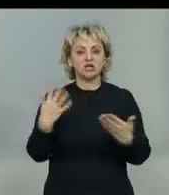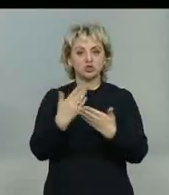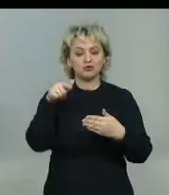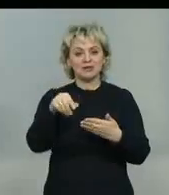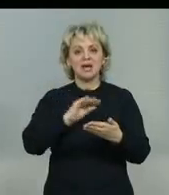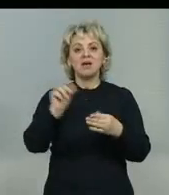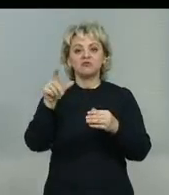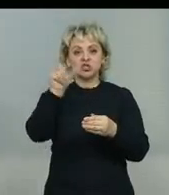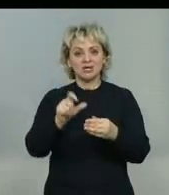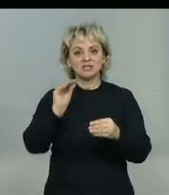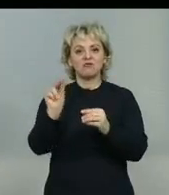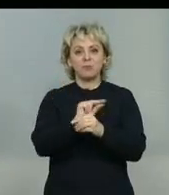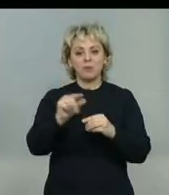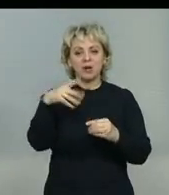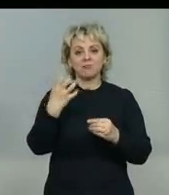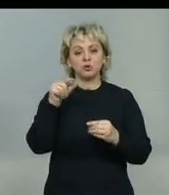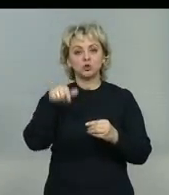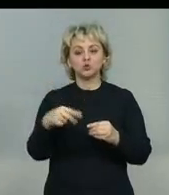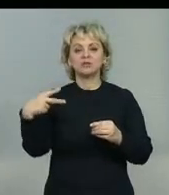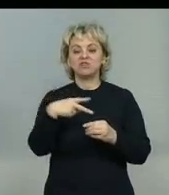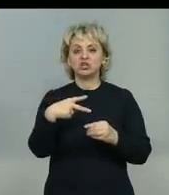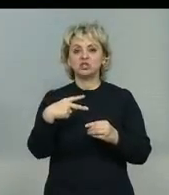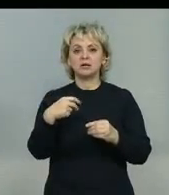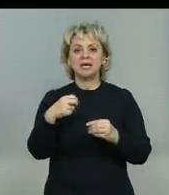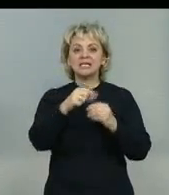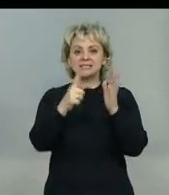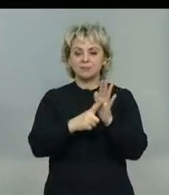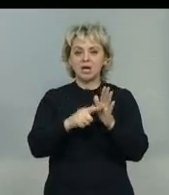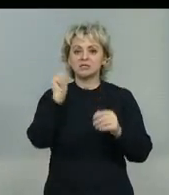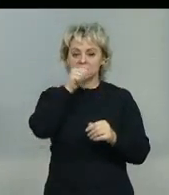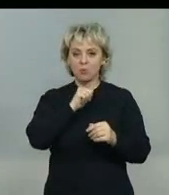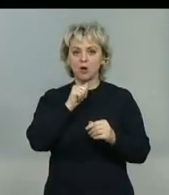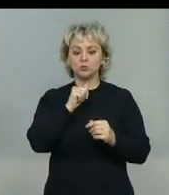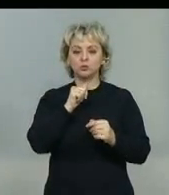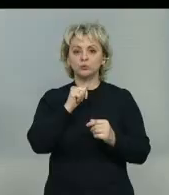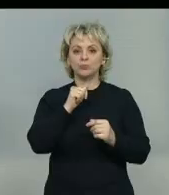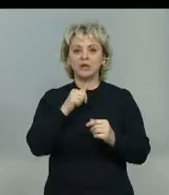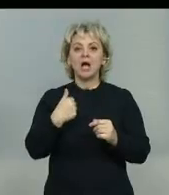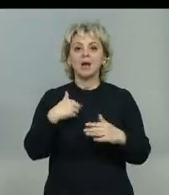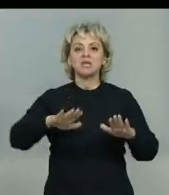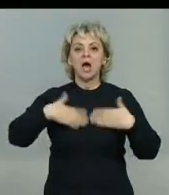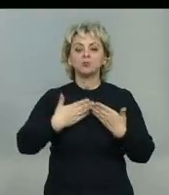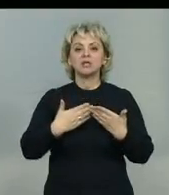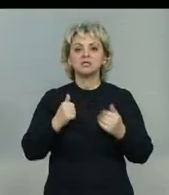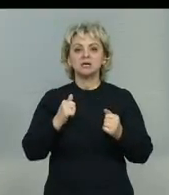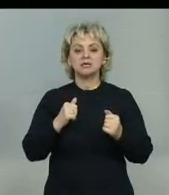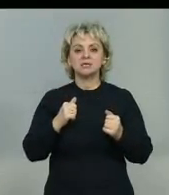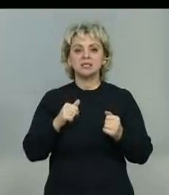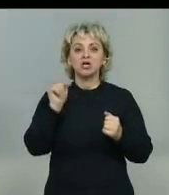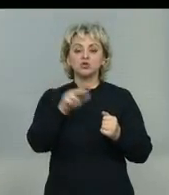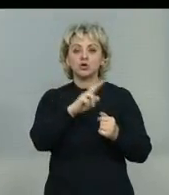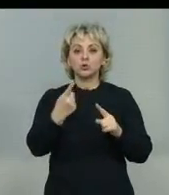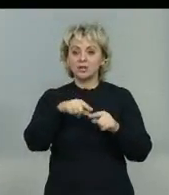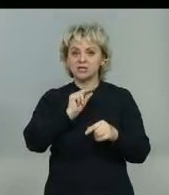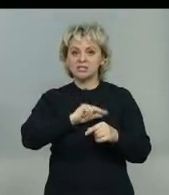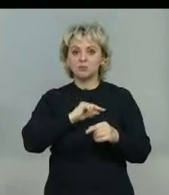В текст романа внесено 500 поправок. В 2017 году ко мне обратились те, кто над